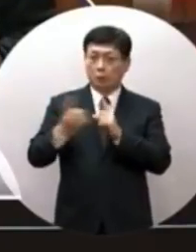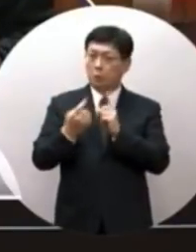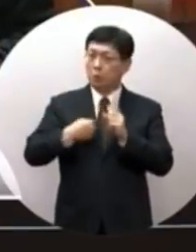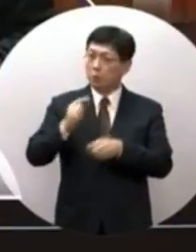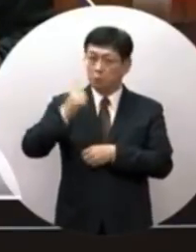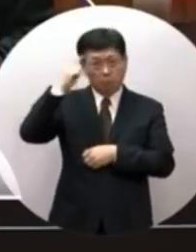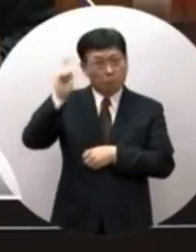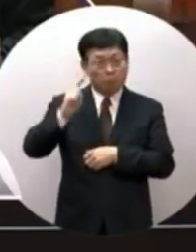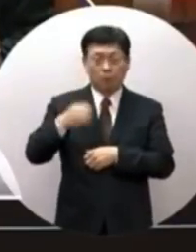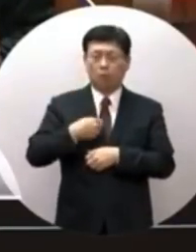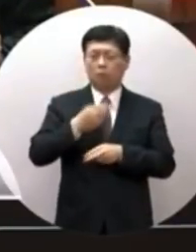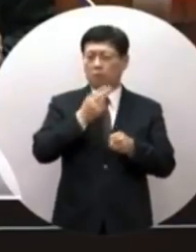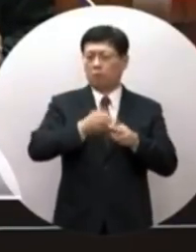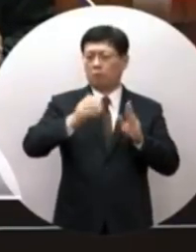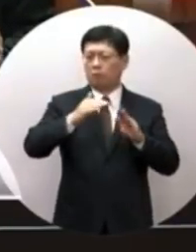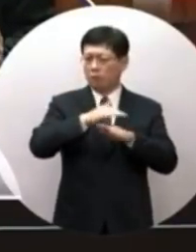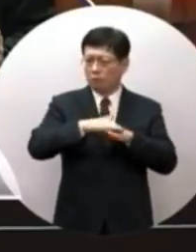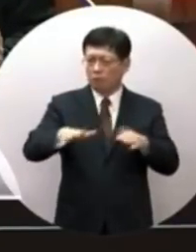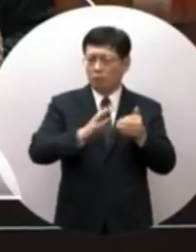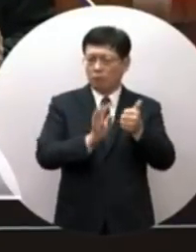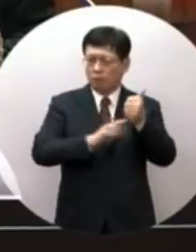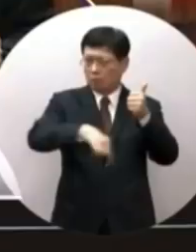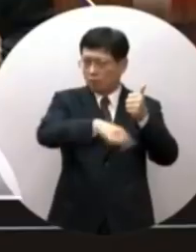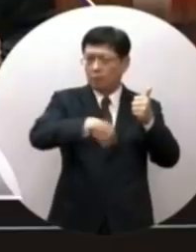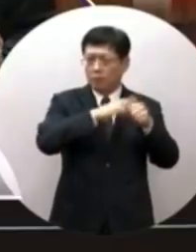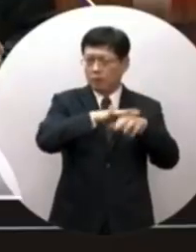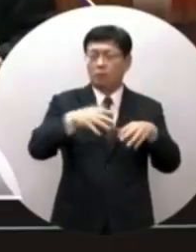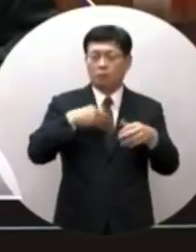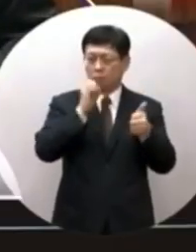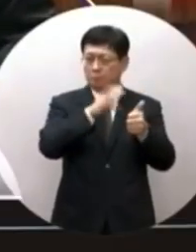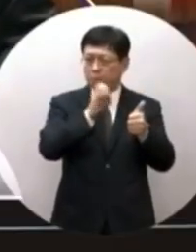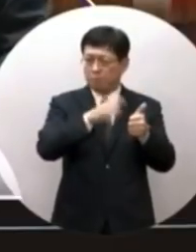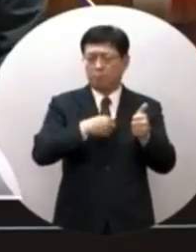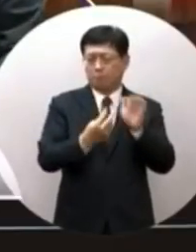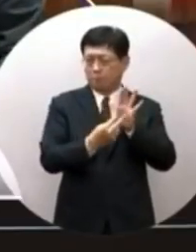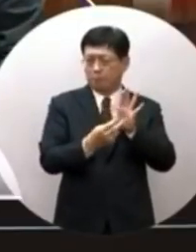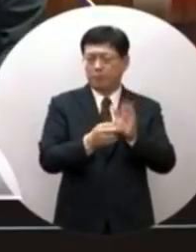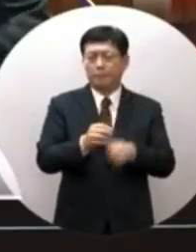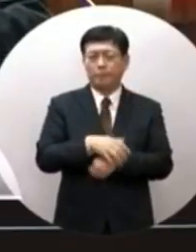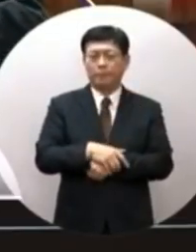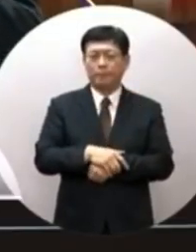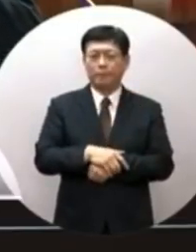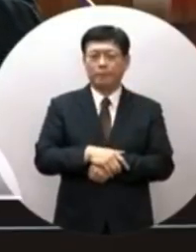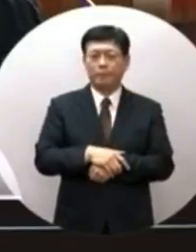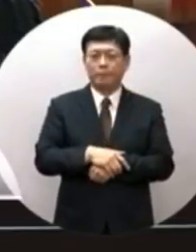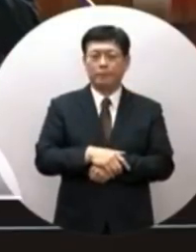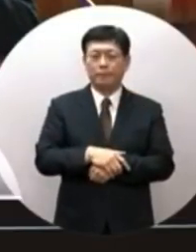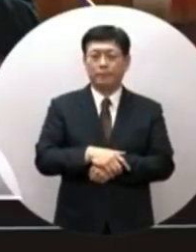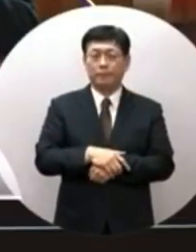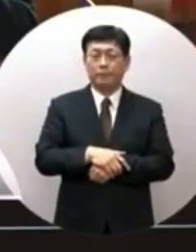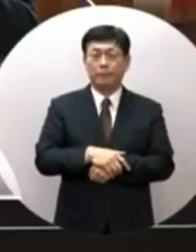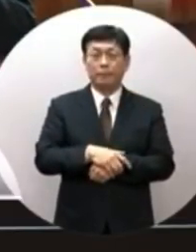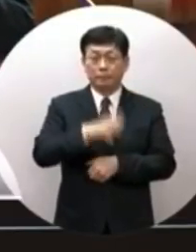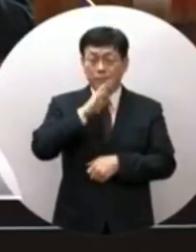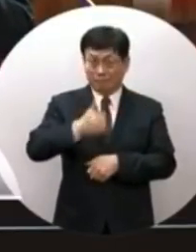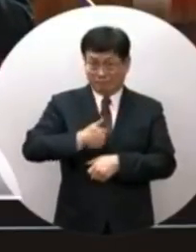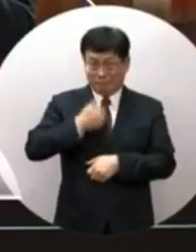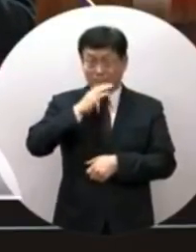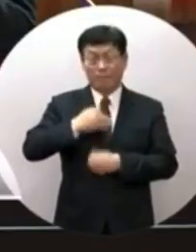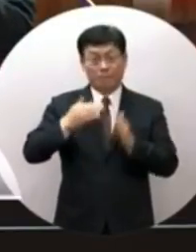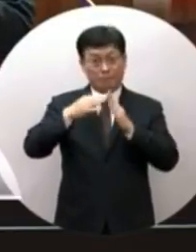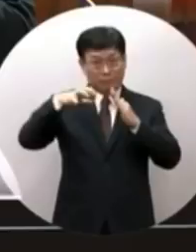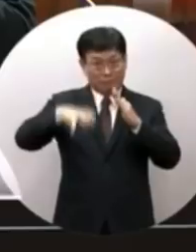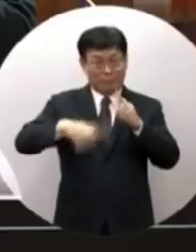想法，我相信国安的单位会给你最好的一个资讯在。好、哦，千金买